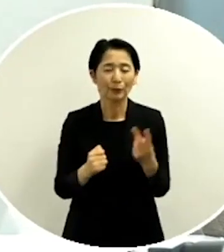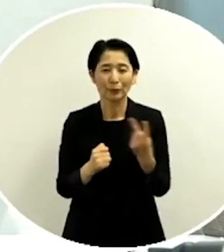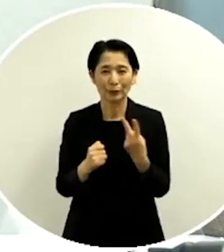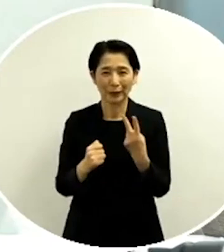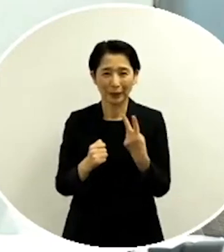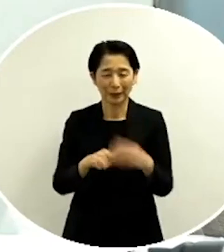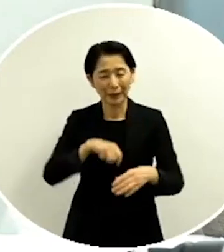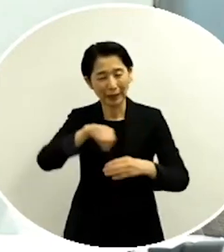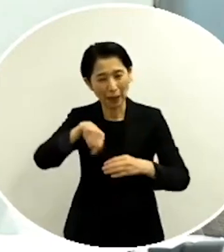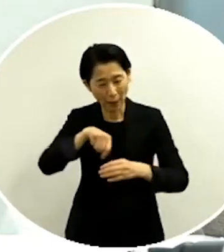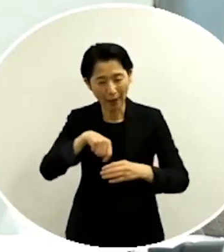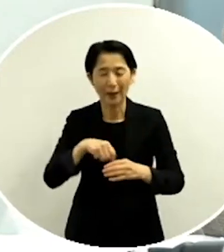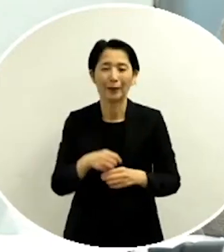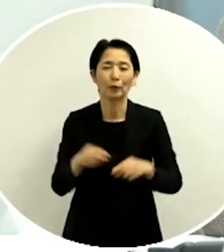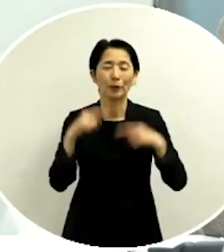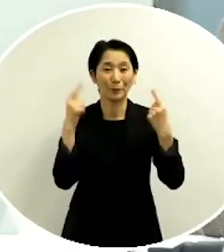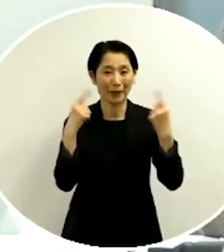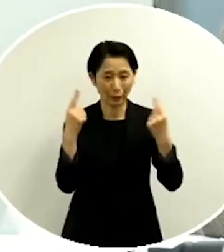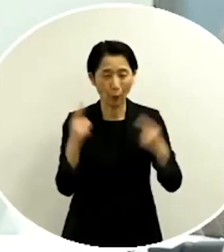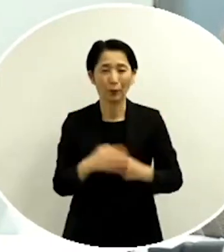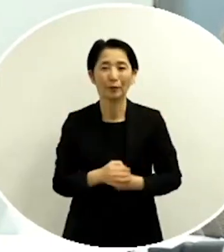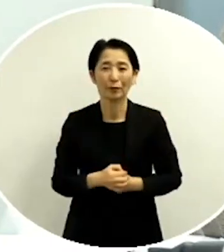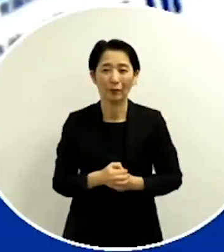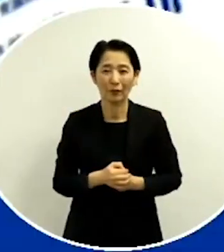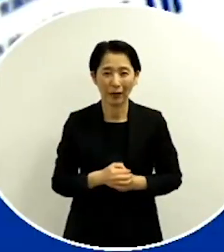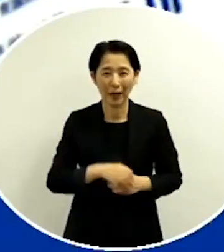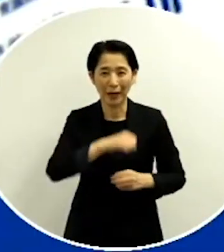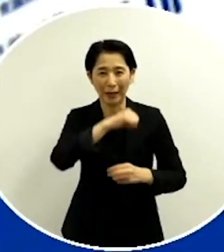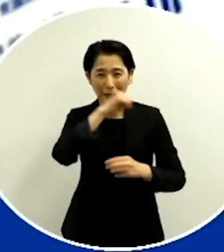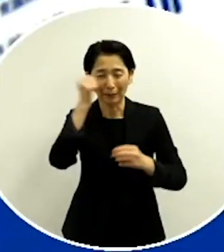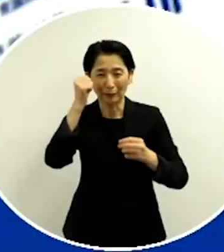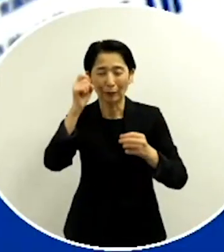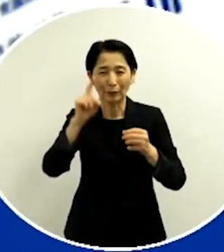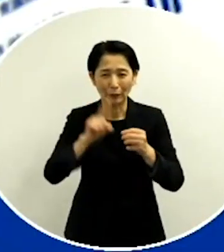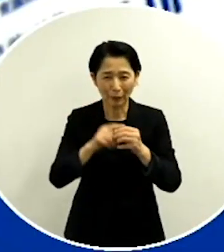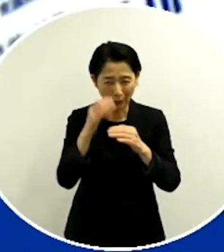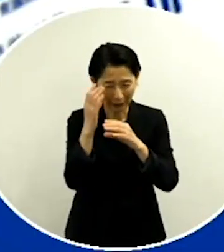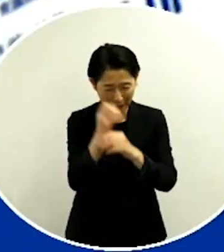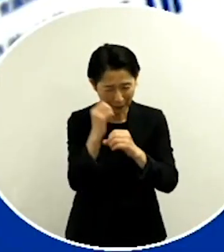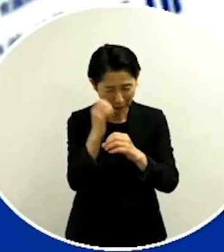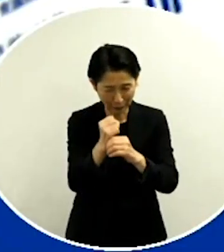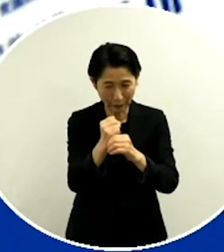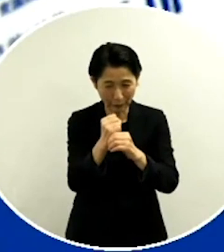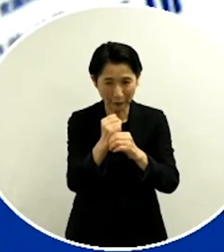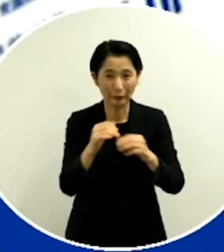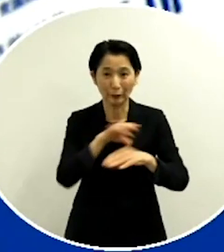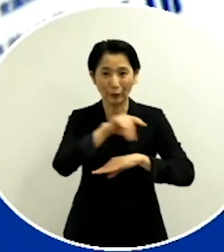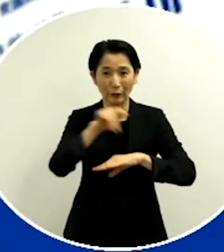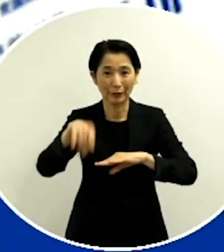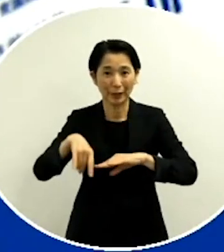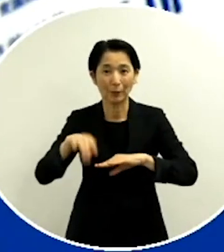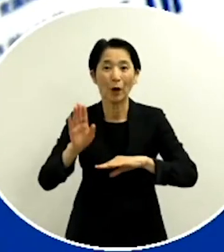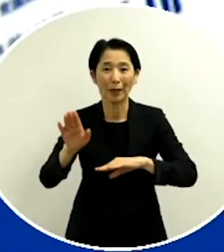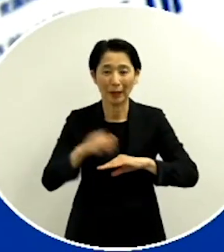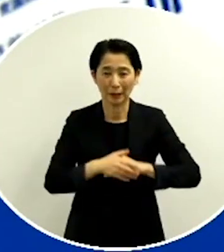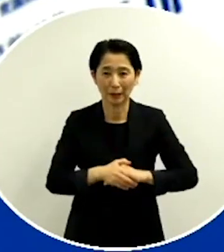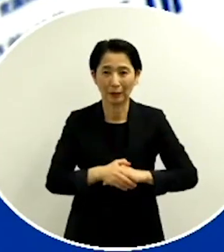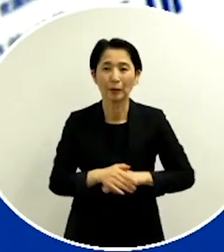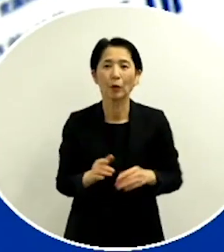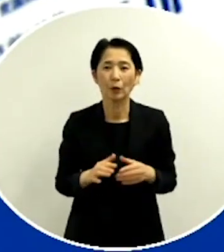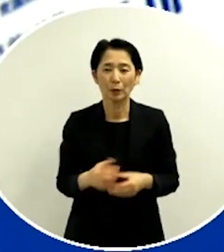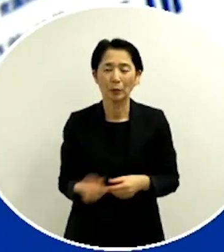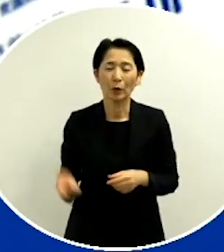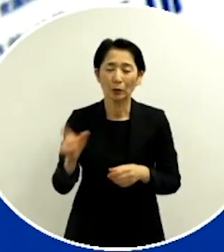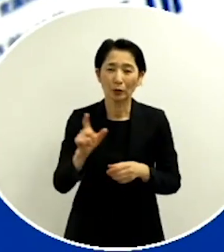なーイベントとか自治体議員の公約達成度を検証するというような企画もをやってきましたデコそういうことで